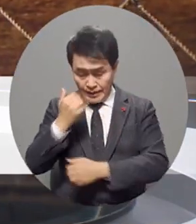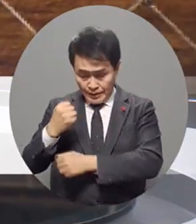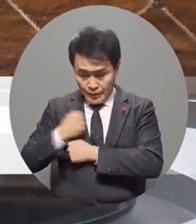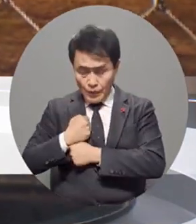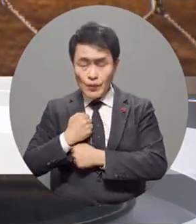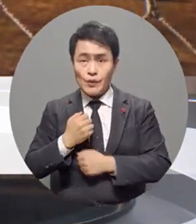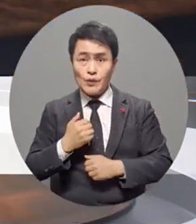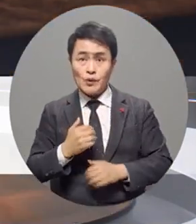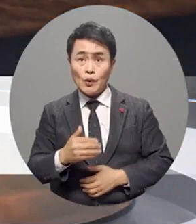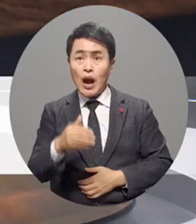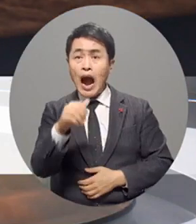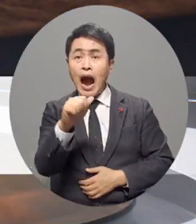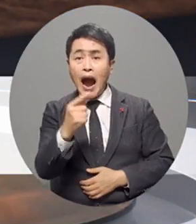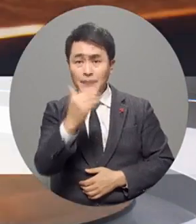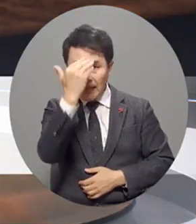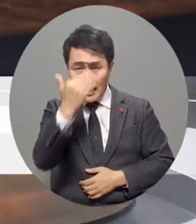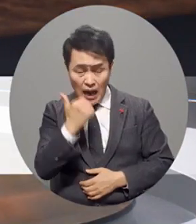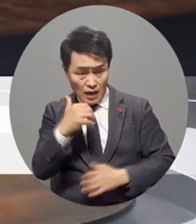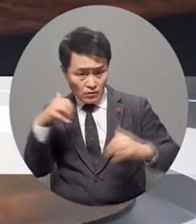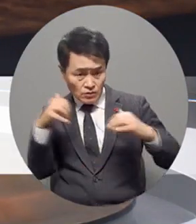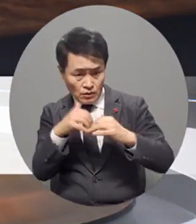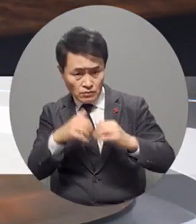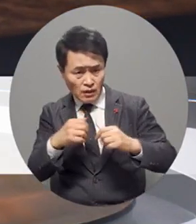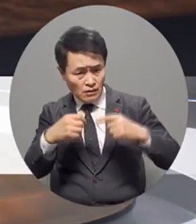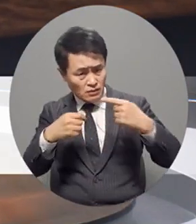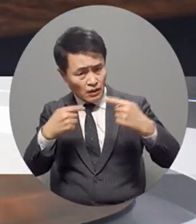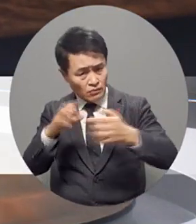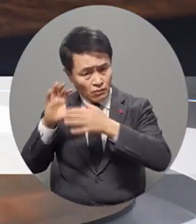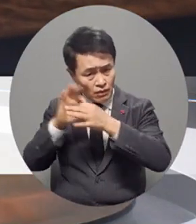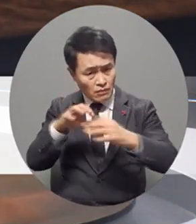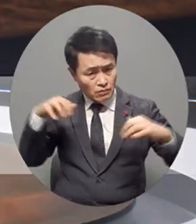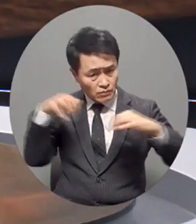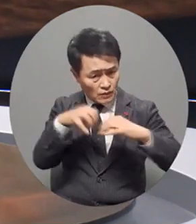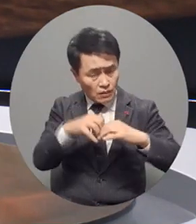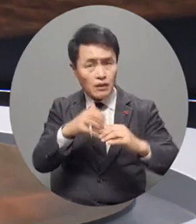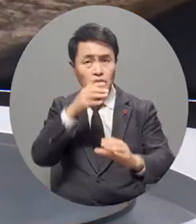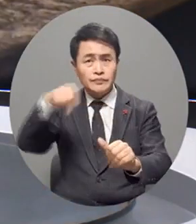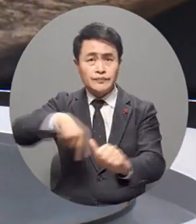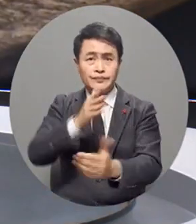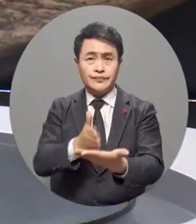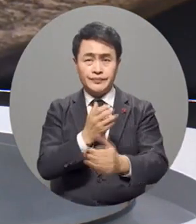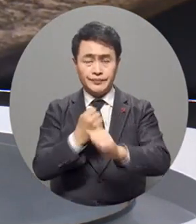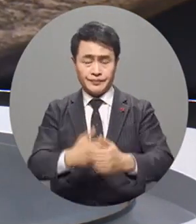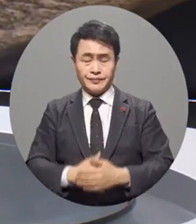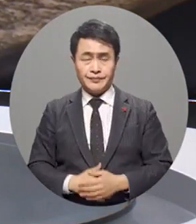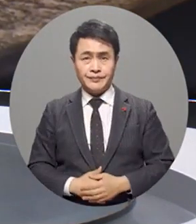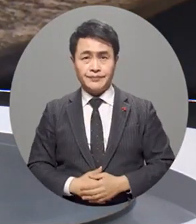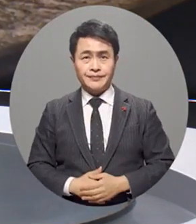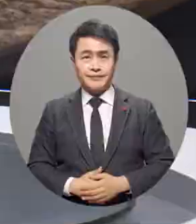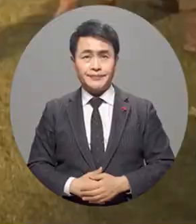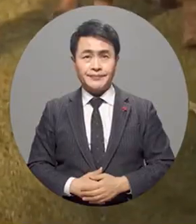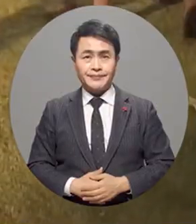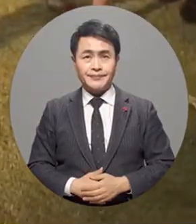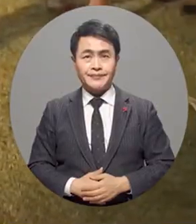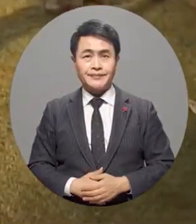하마스 간의 전쟁은 새해에도 계속 이어질 것으로 보이는데요. 이유경 기자가 전하겠습니다.